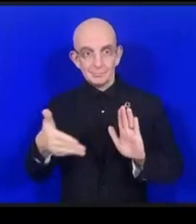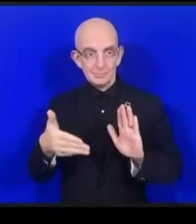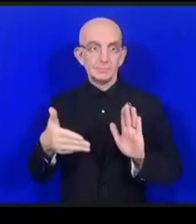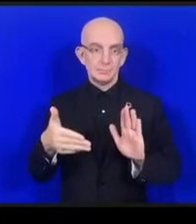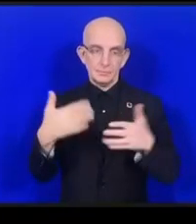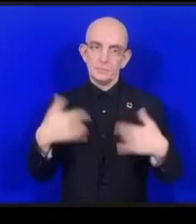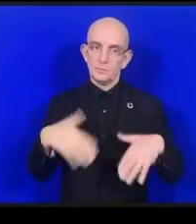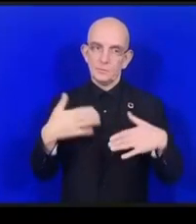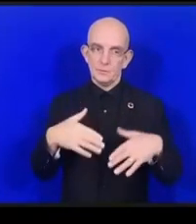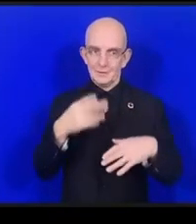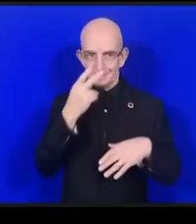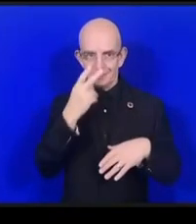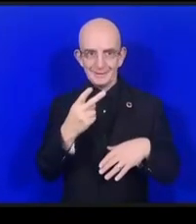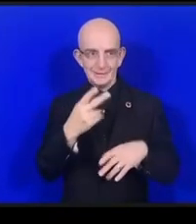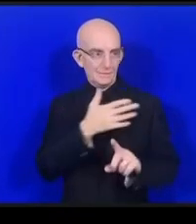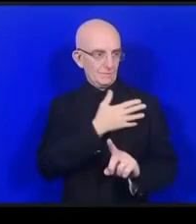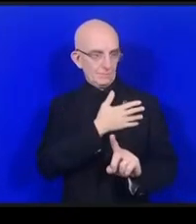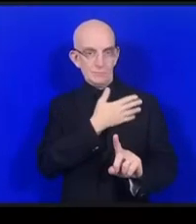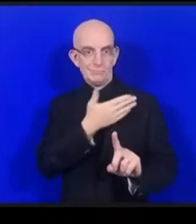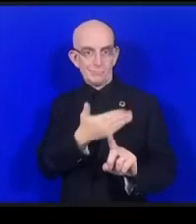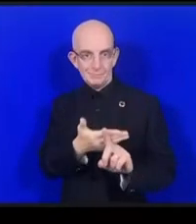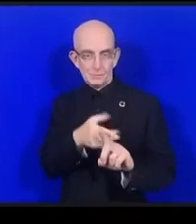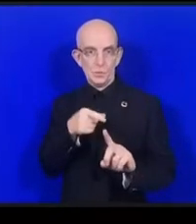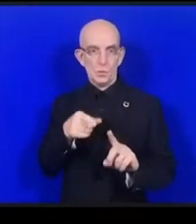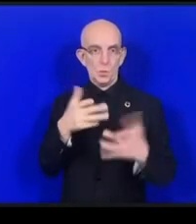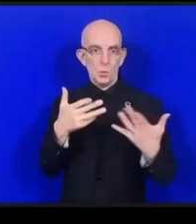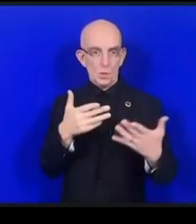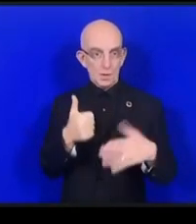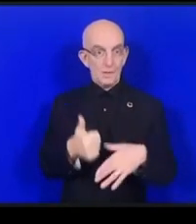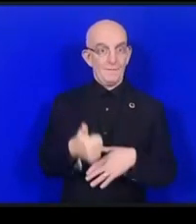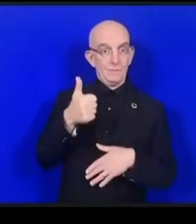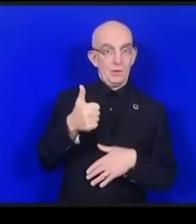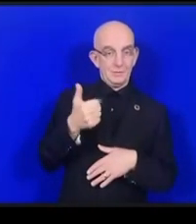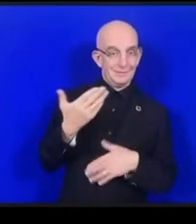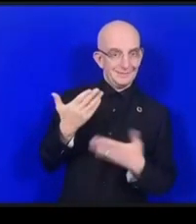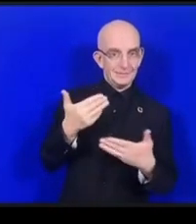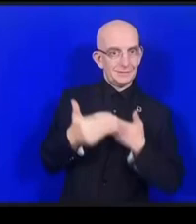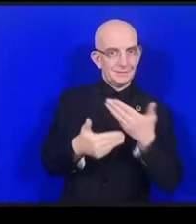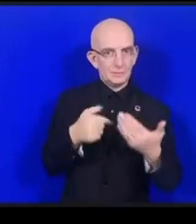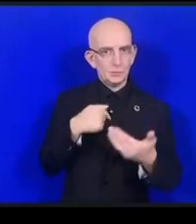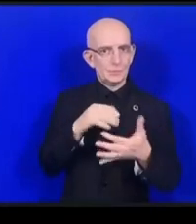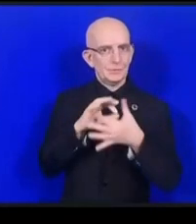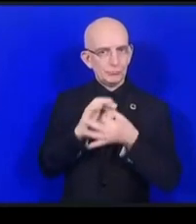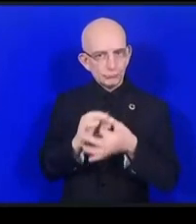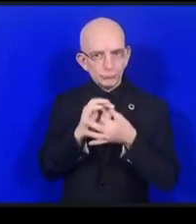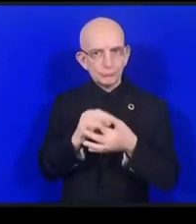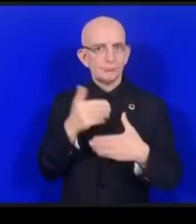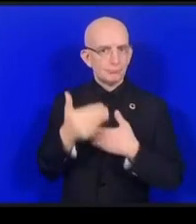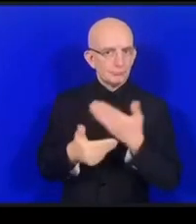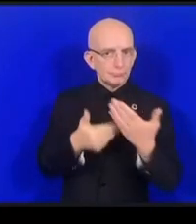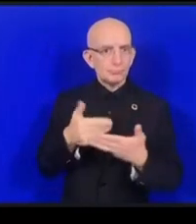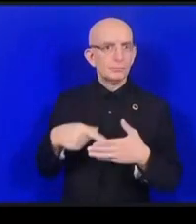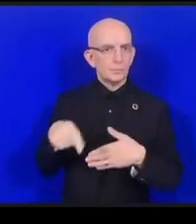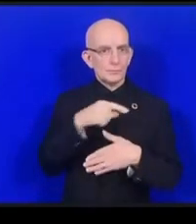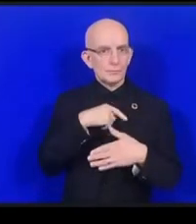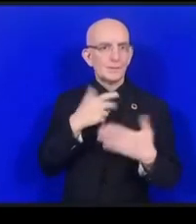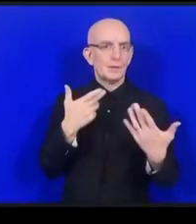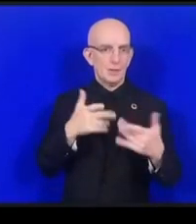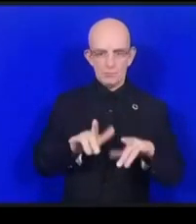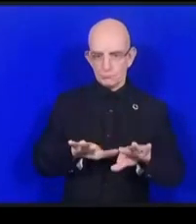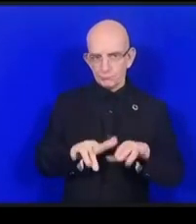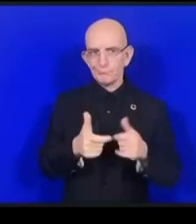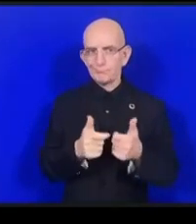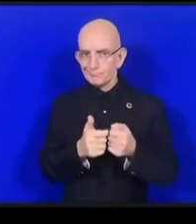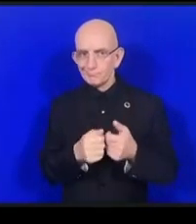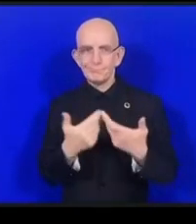живём в цифровую эпоху и начиная с пандемии ковид-19 мы видим стремительное